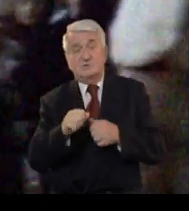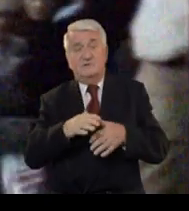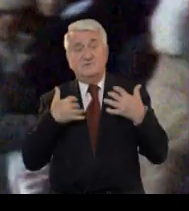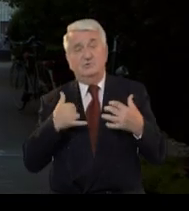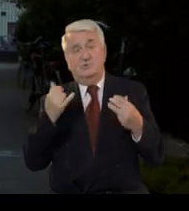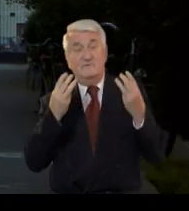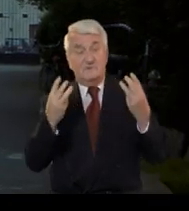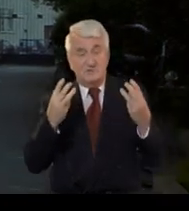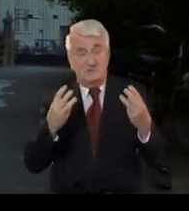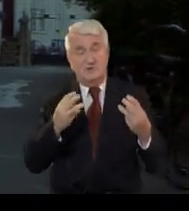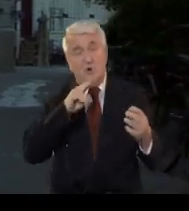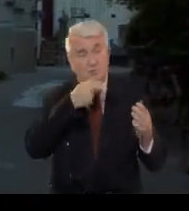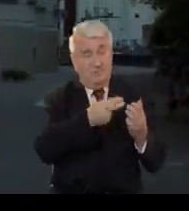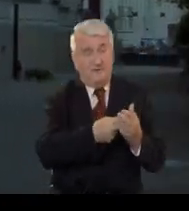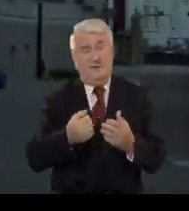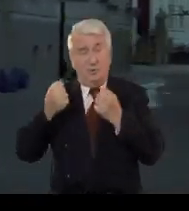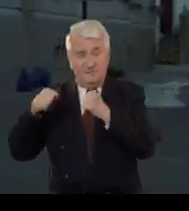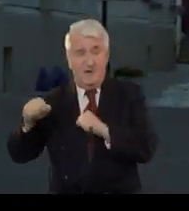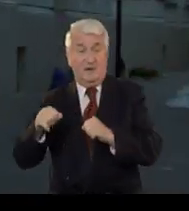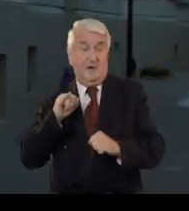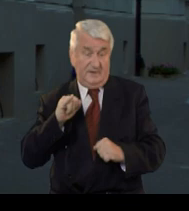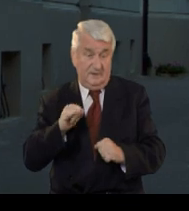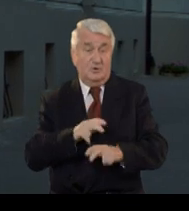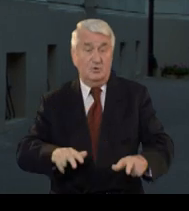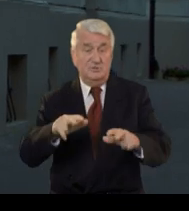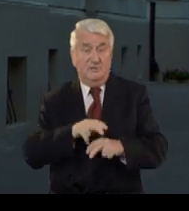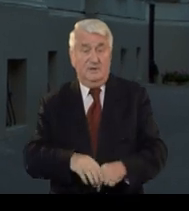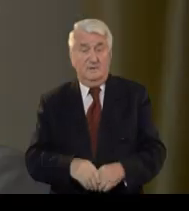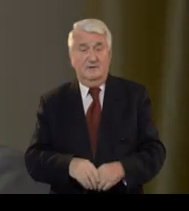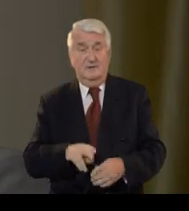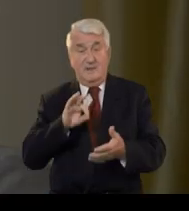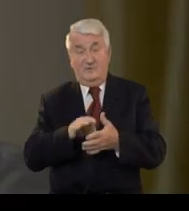mnie spyta, co jest w życiu najważniejsze, odpowiadam: